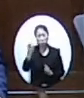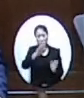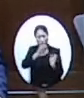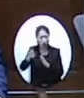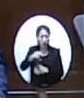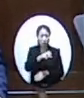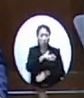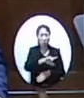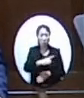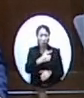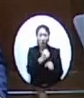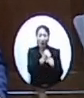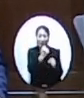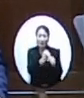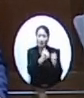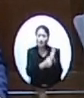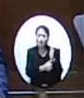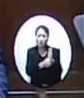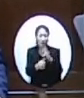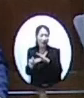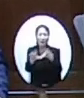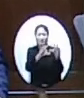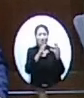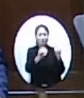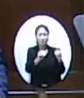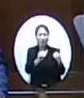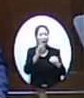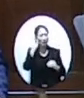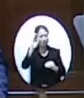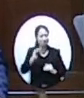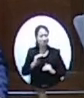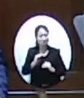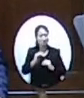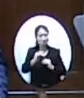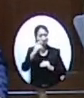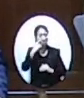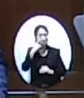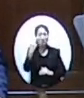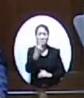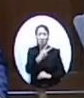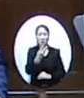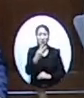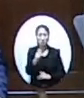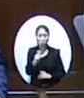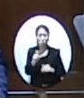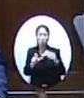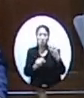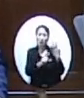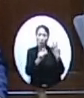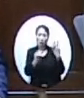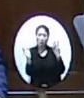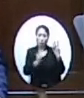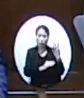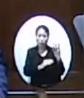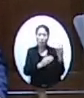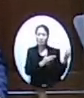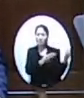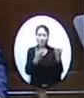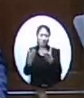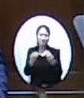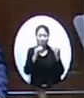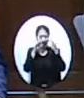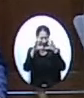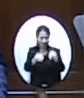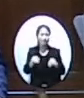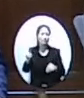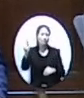제품 제조 사용 금지 등 단계적으로 조치하여 2015년 4월 1일부터는 전면 금지하게